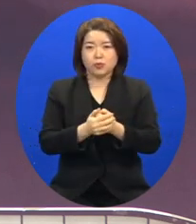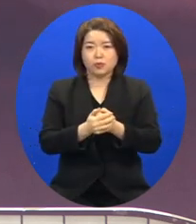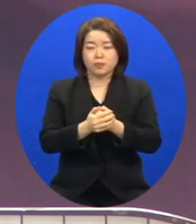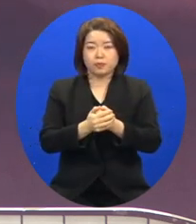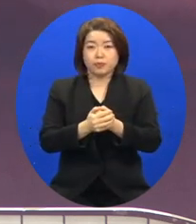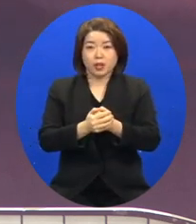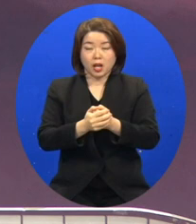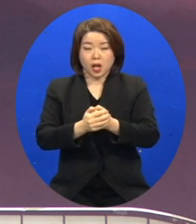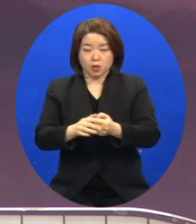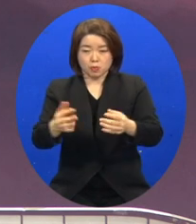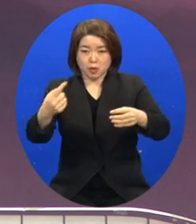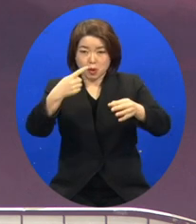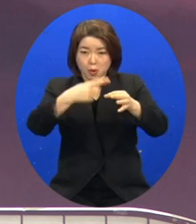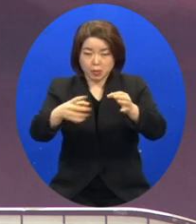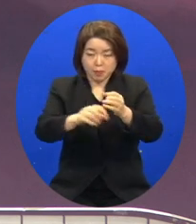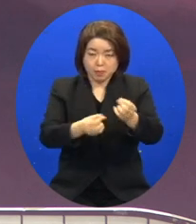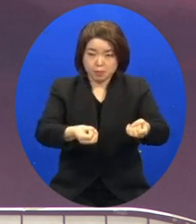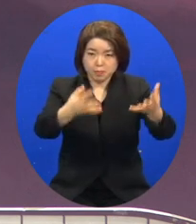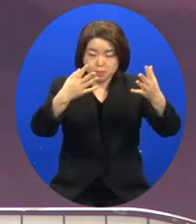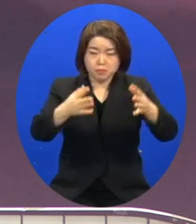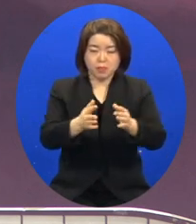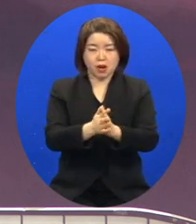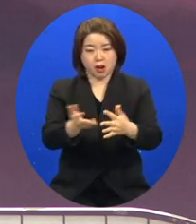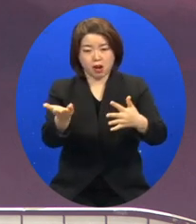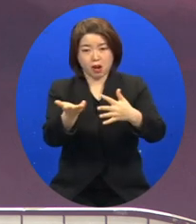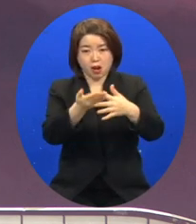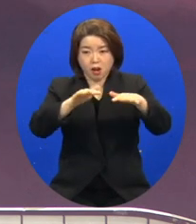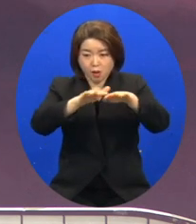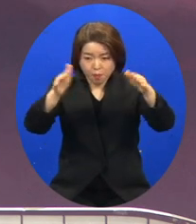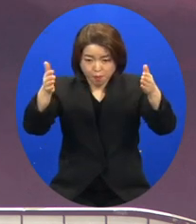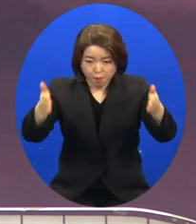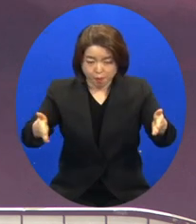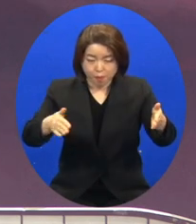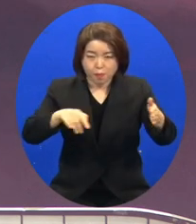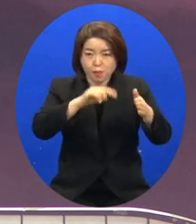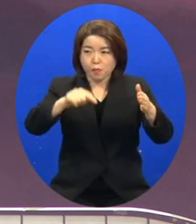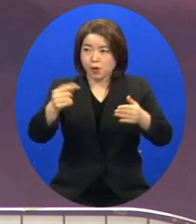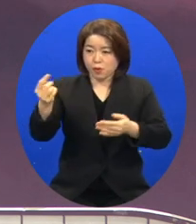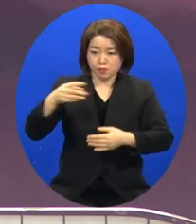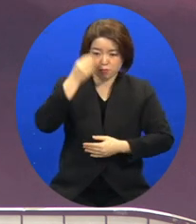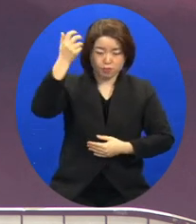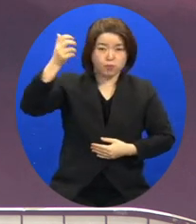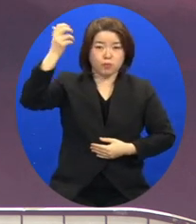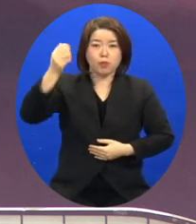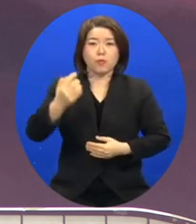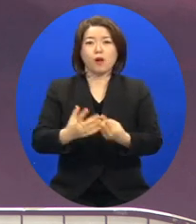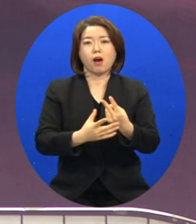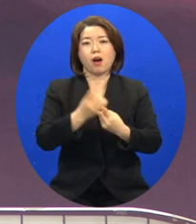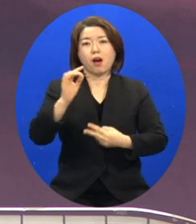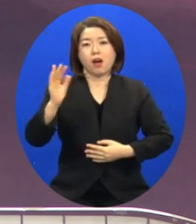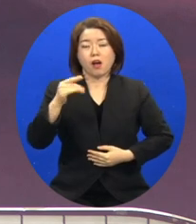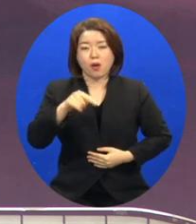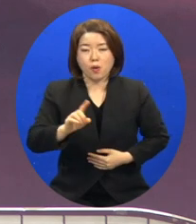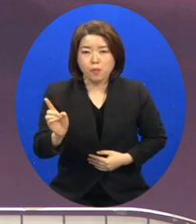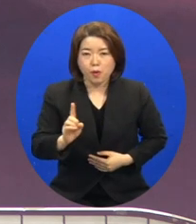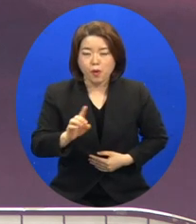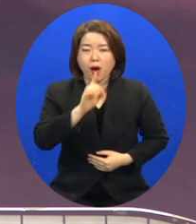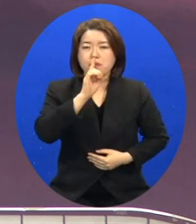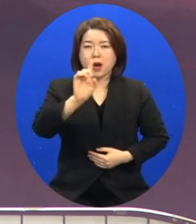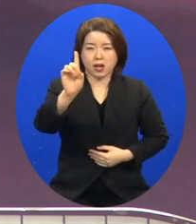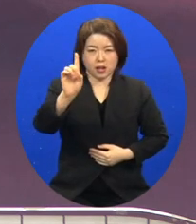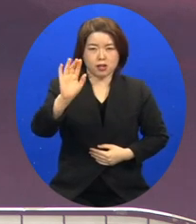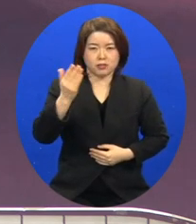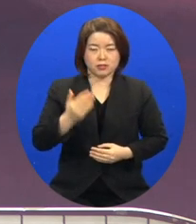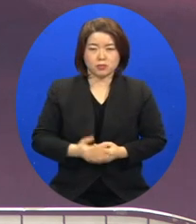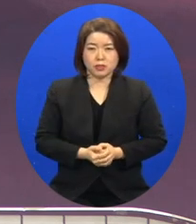우리 가운데 임하시고 난 다음에 하나되는 기 족들이 일어나겠습니다 말이 하나가 되었습니다